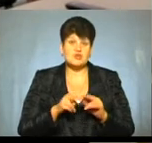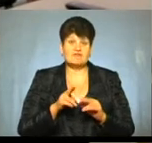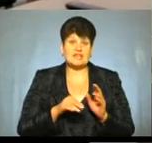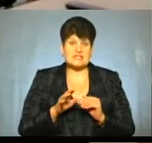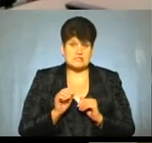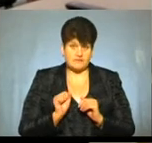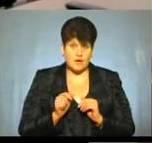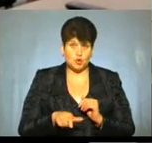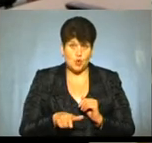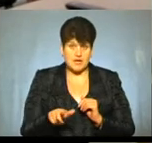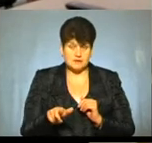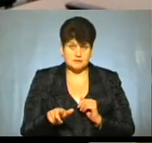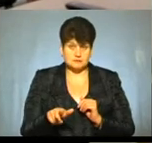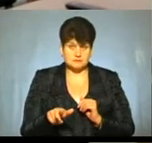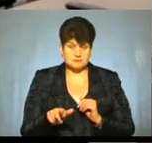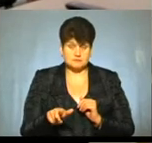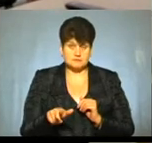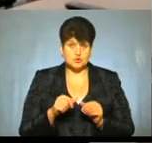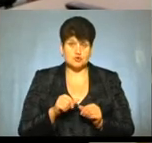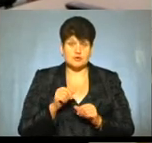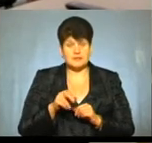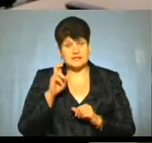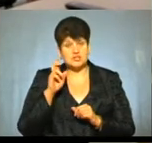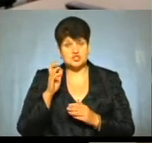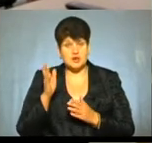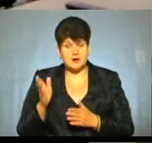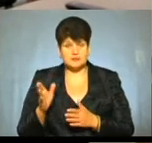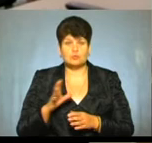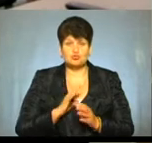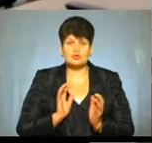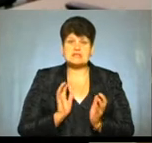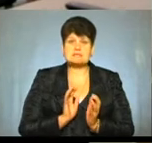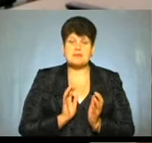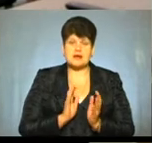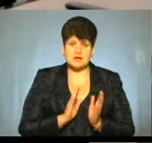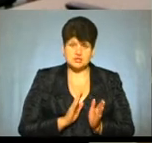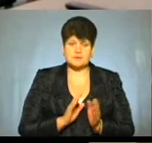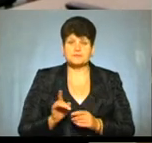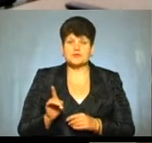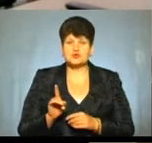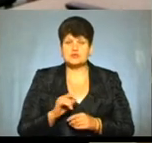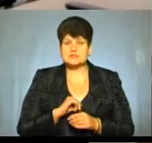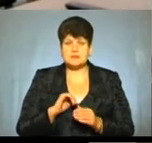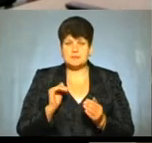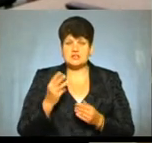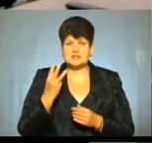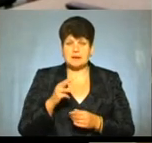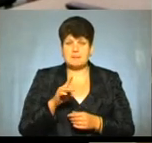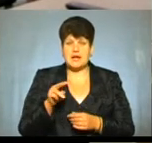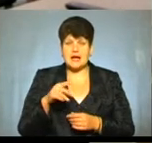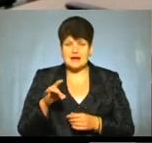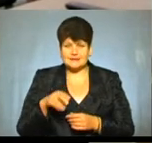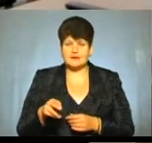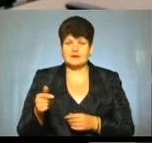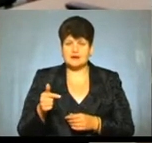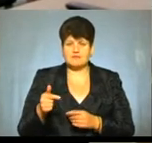стосується будівництва доріг, зокрема державних, була збережена. Щонайменше 3 мільярда